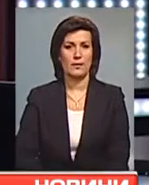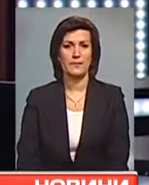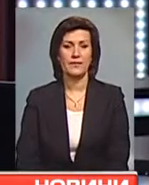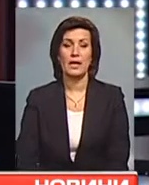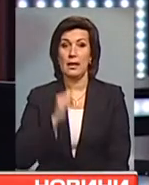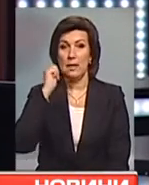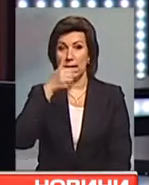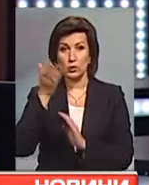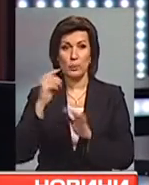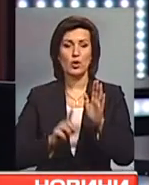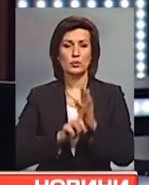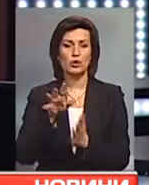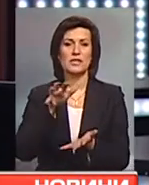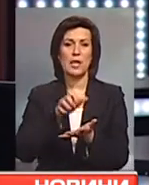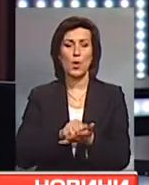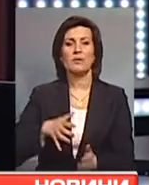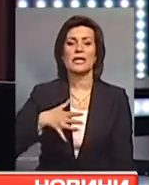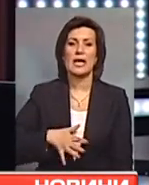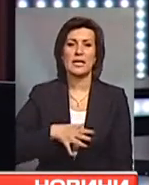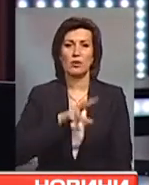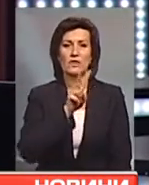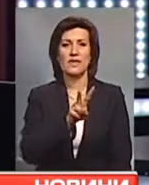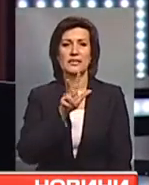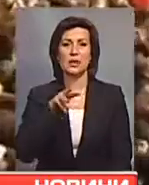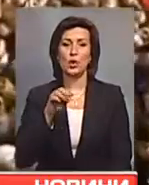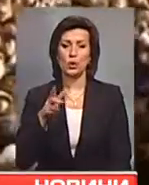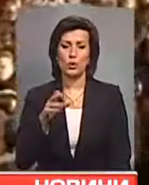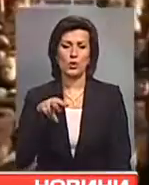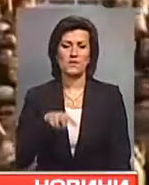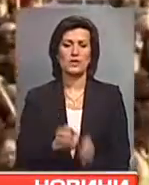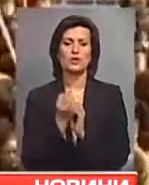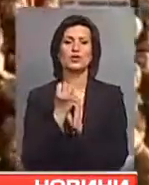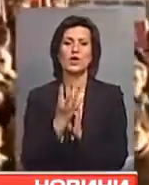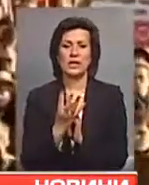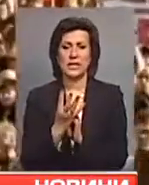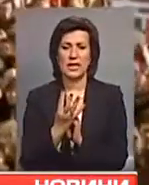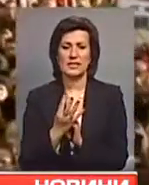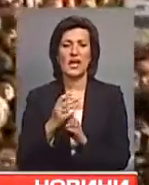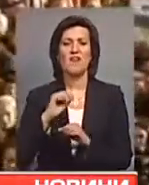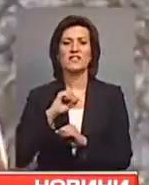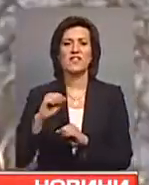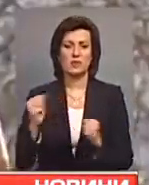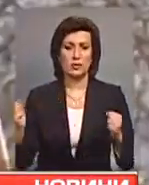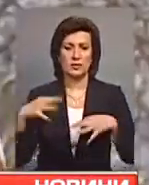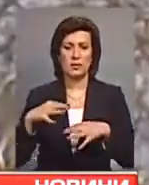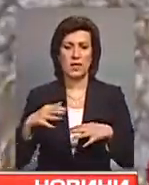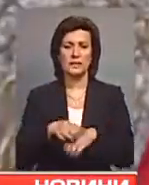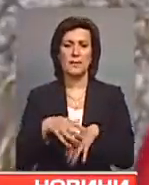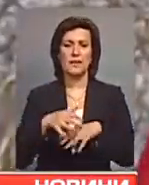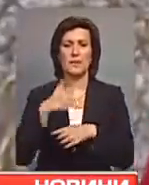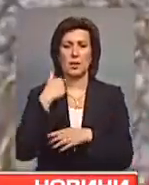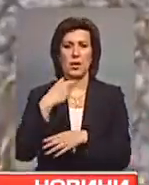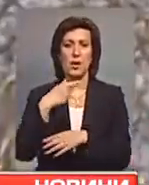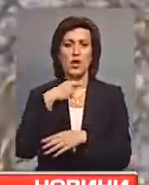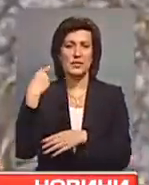рік тому розпочалося захоплення Криму 23 лютого 2014-го у Севастополі зібрався мітинг під російськими